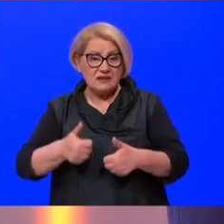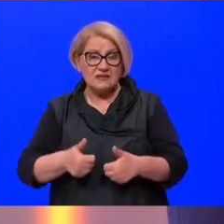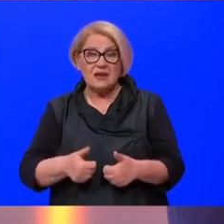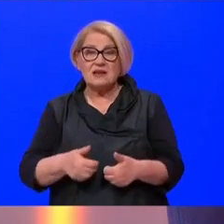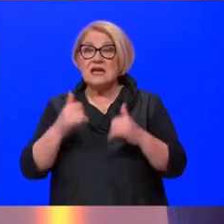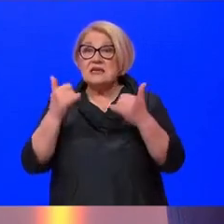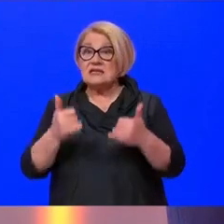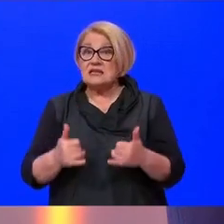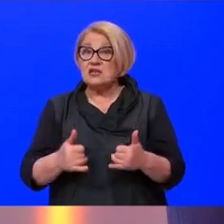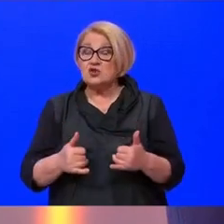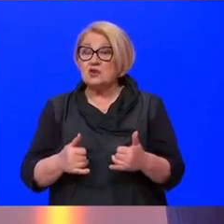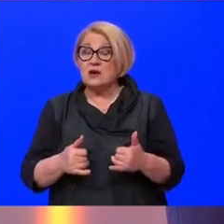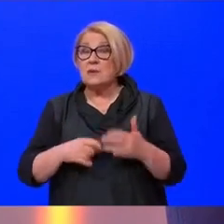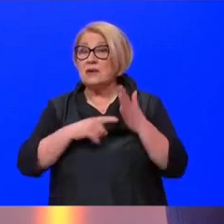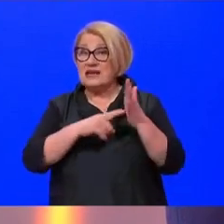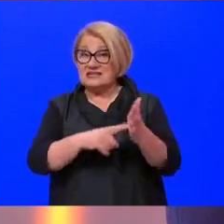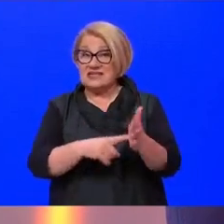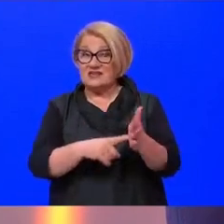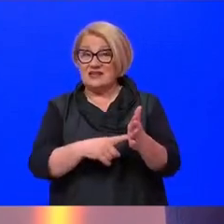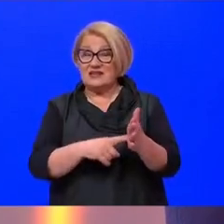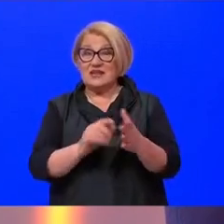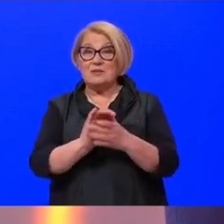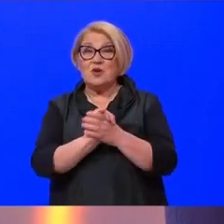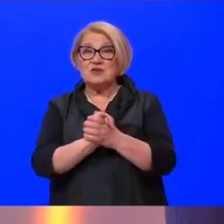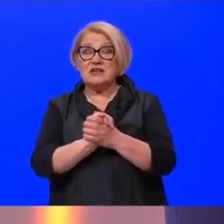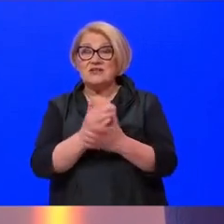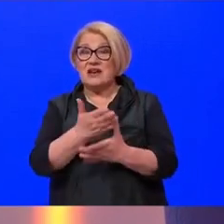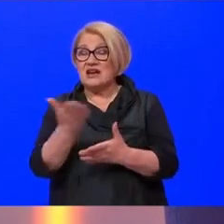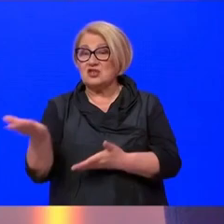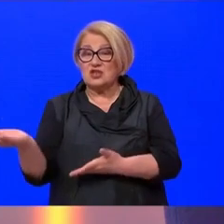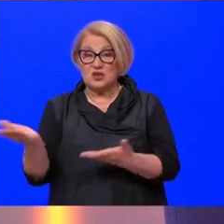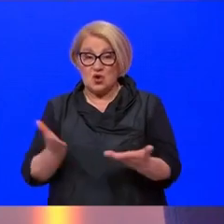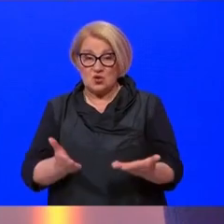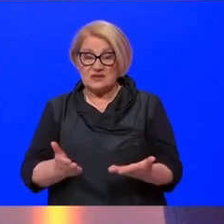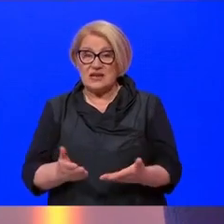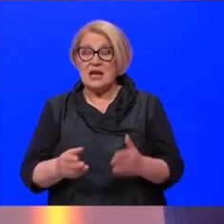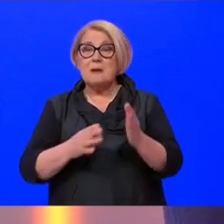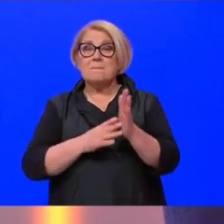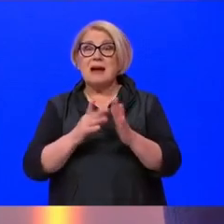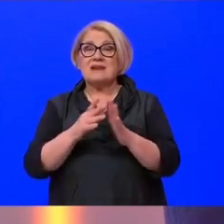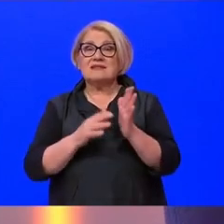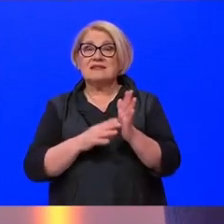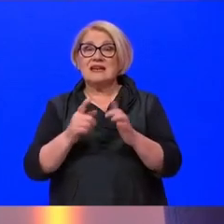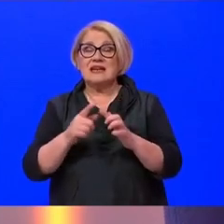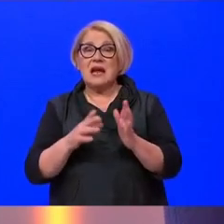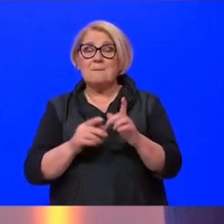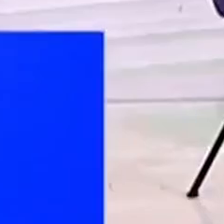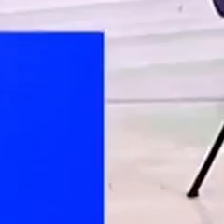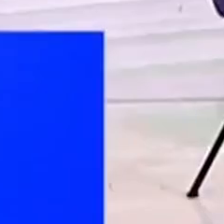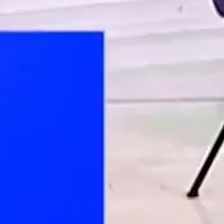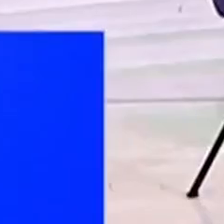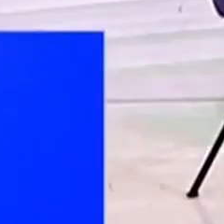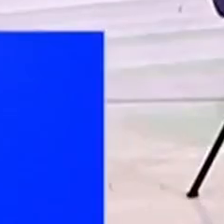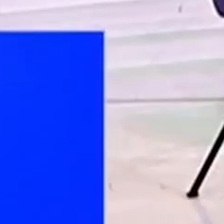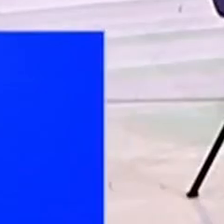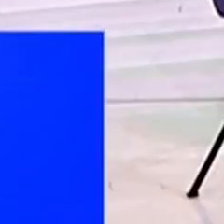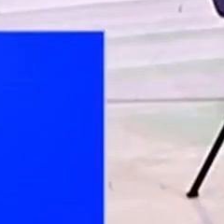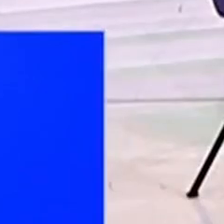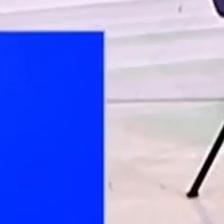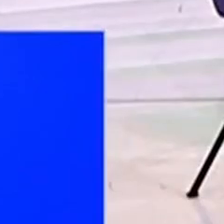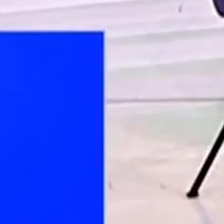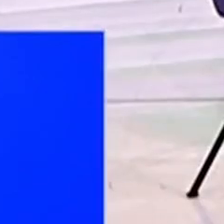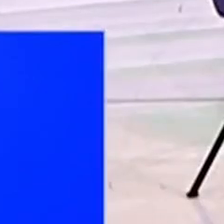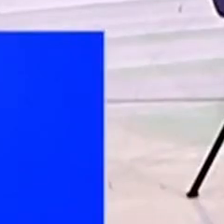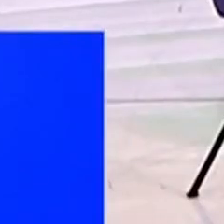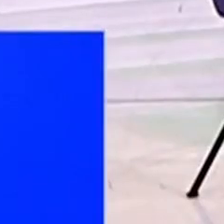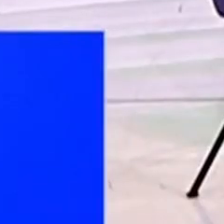da vam predstavim i pozdravim naše goste. Dakle, Martina Peranović, direktorija Mihalić.